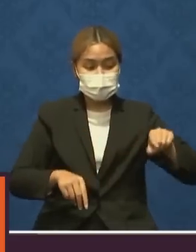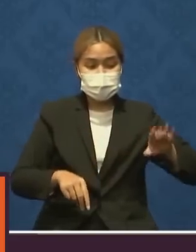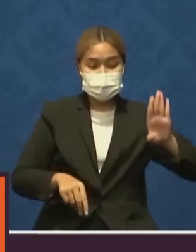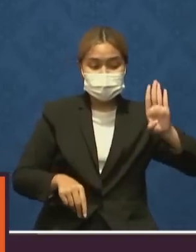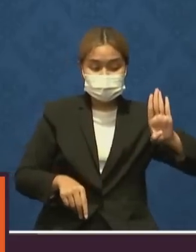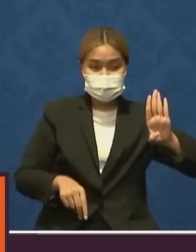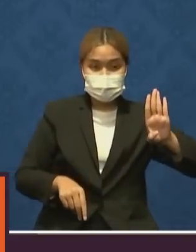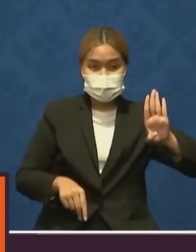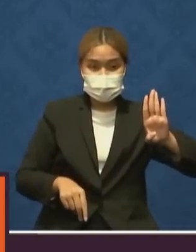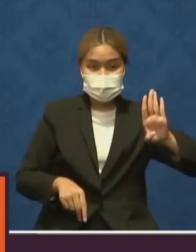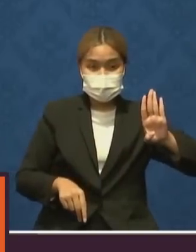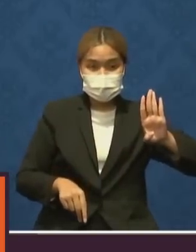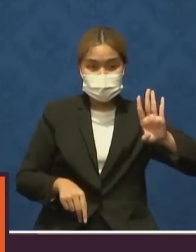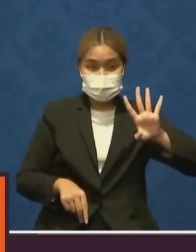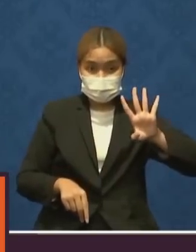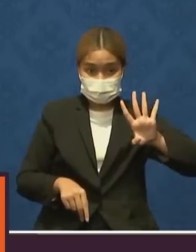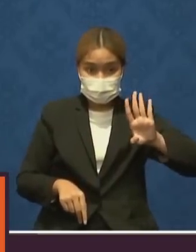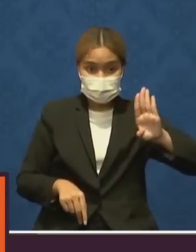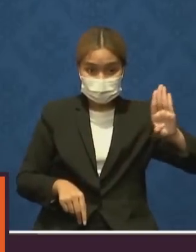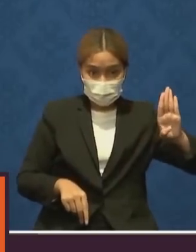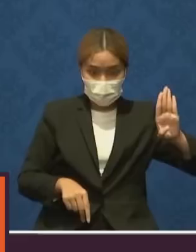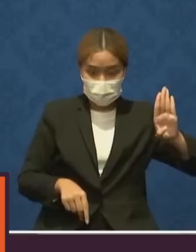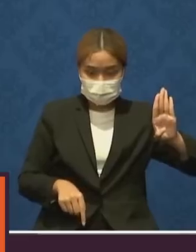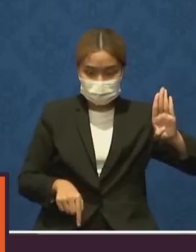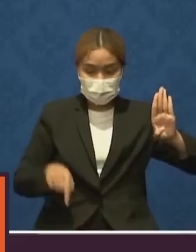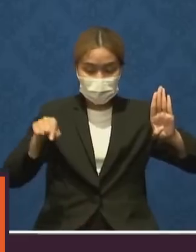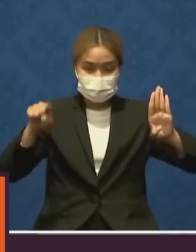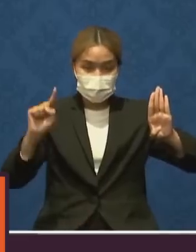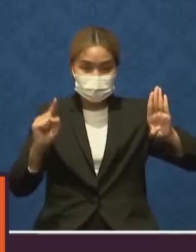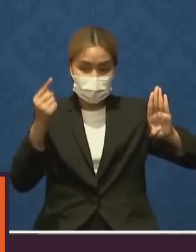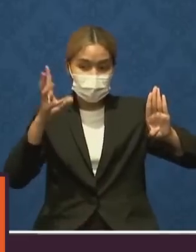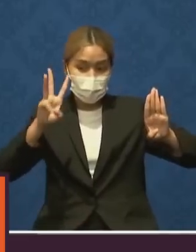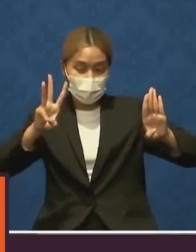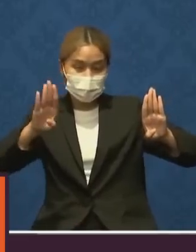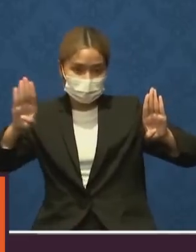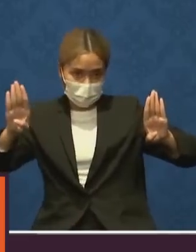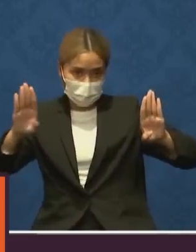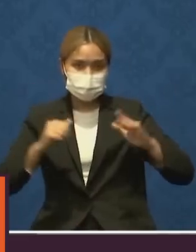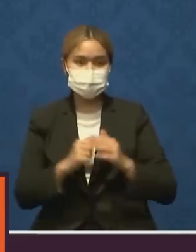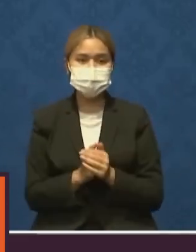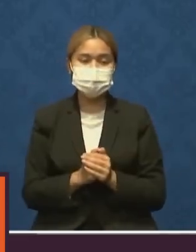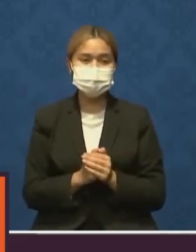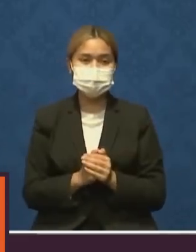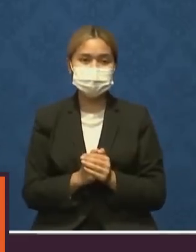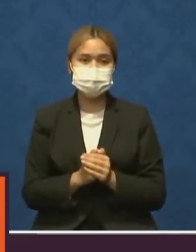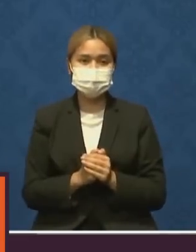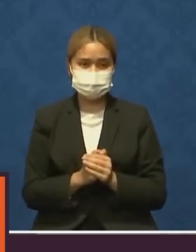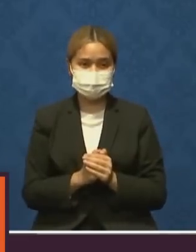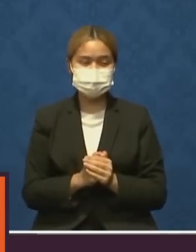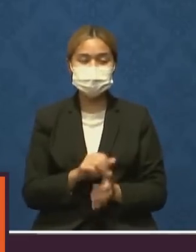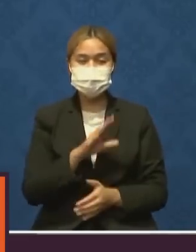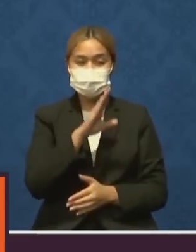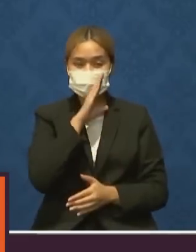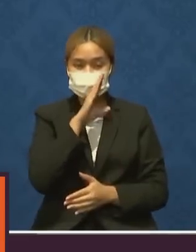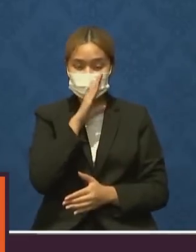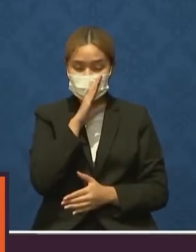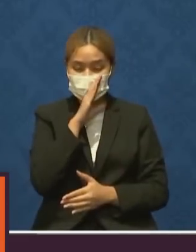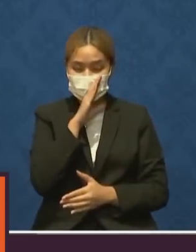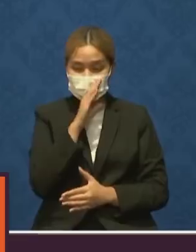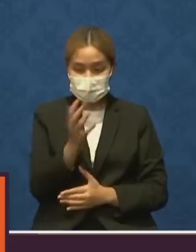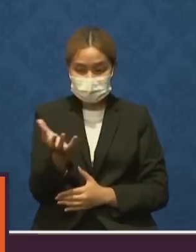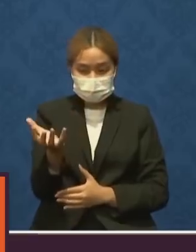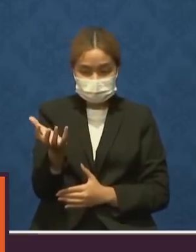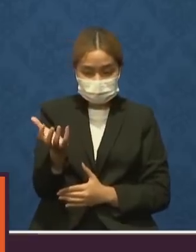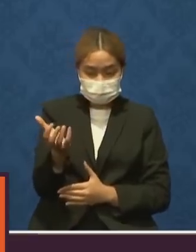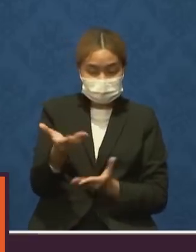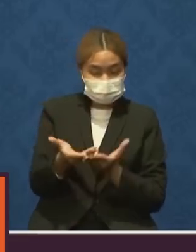ท่านพระทันย lookำได้ถคงสื่นต้ทไฟ้า จทไฟนเมื่อกัไฟ้ารซ้อมาแงต้ททั้หมดจะทก